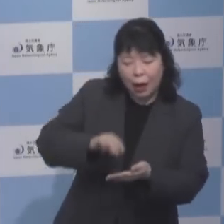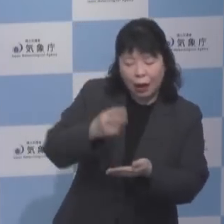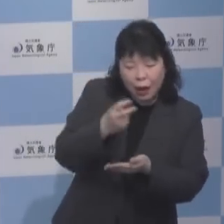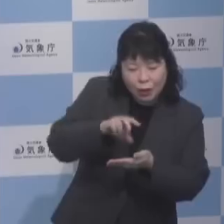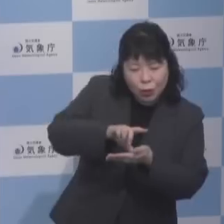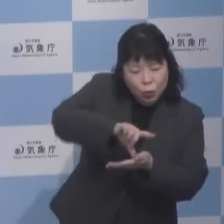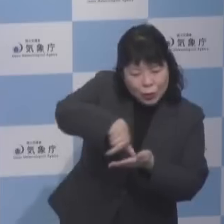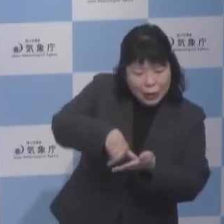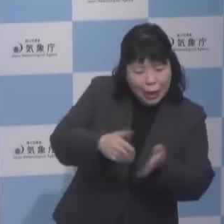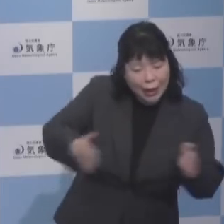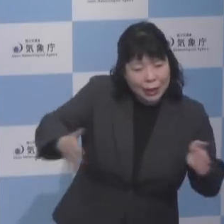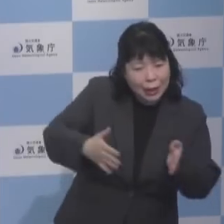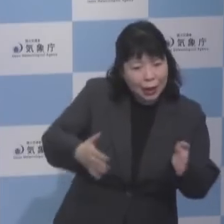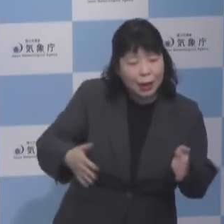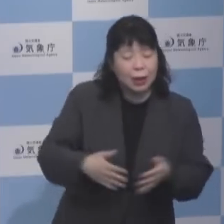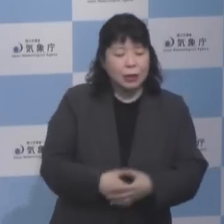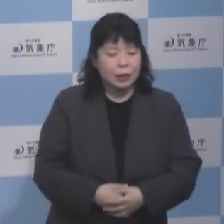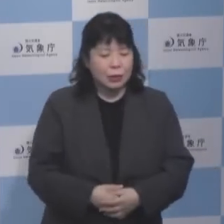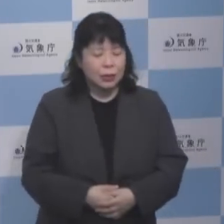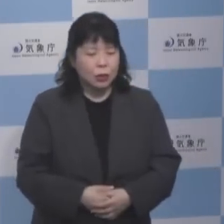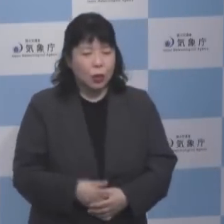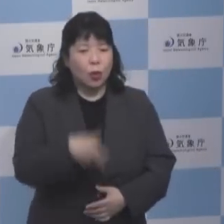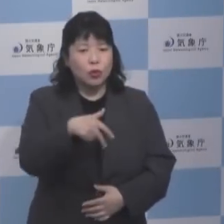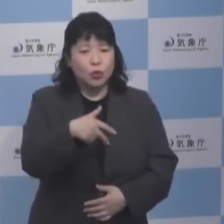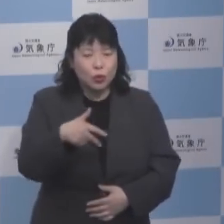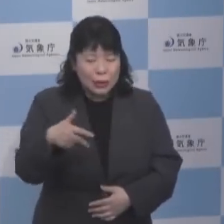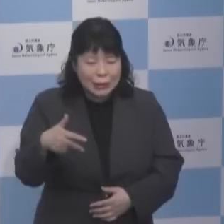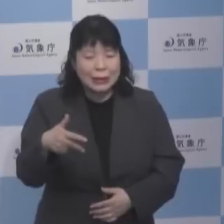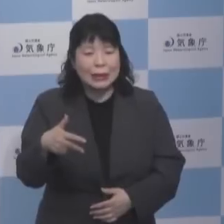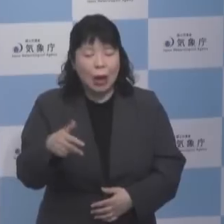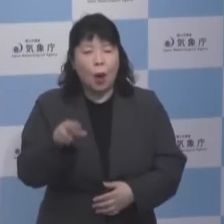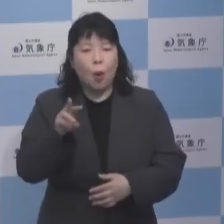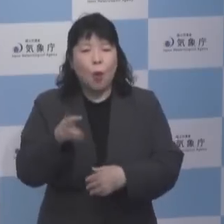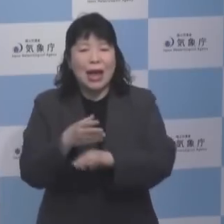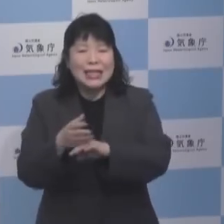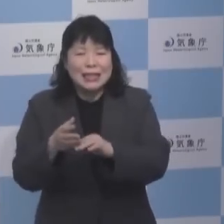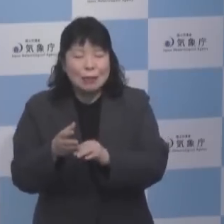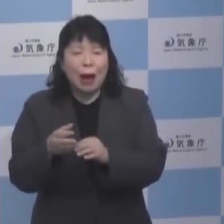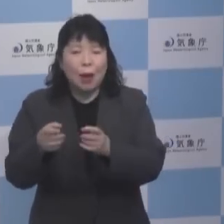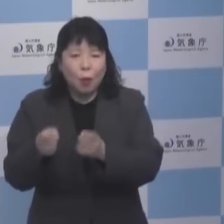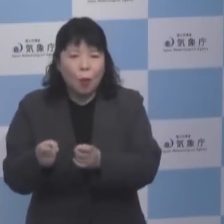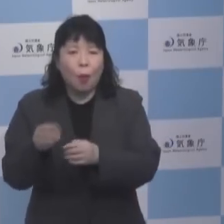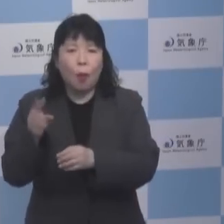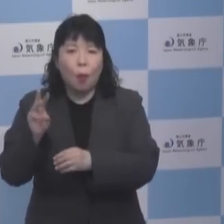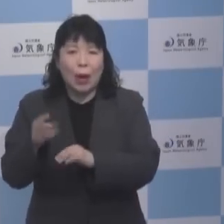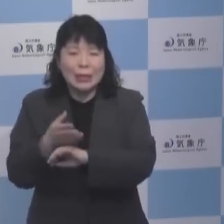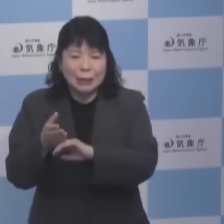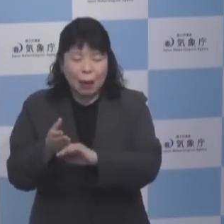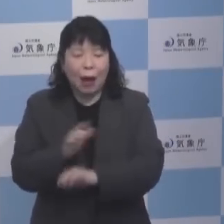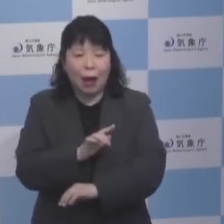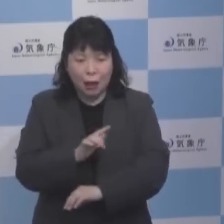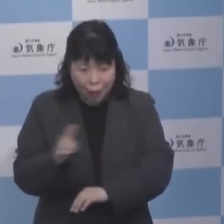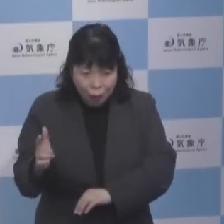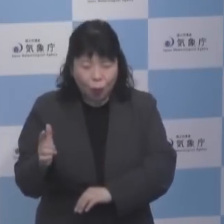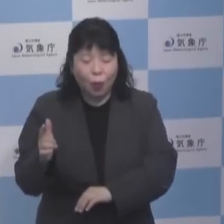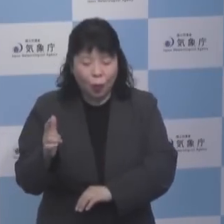橋、輪島港と輪島、これは潮位の観測点名です